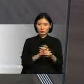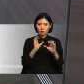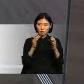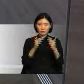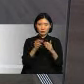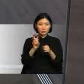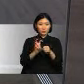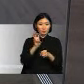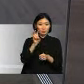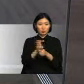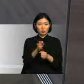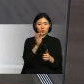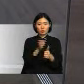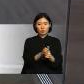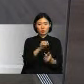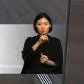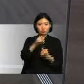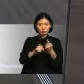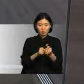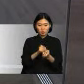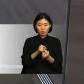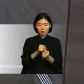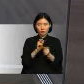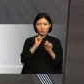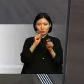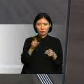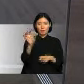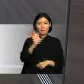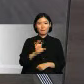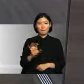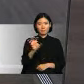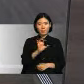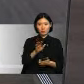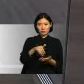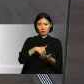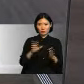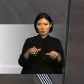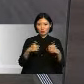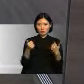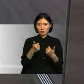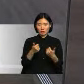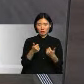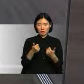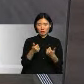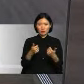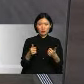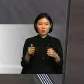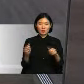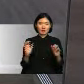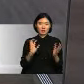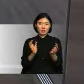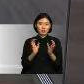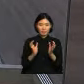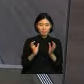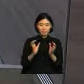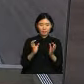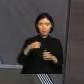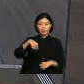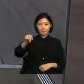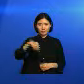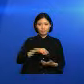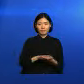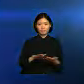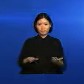어린이집에 30년간 위탁 운영 기회가 반복되는 현실입니다. 동두천시 의회 의원 간담회에 박미현 기자가